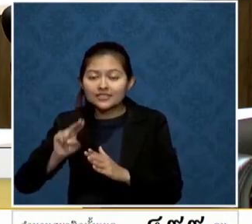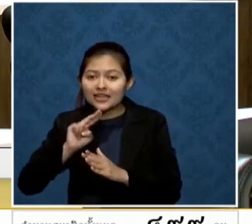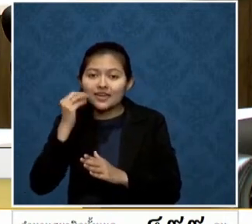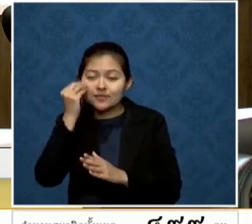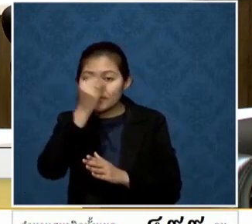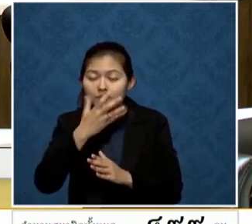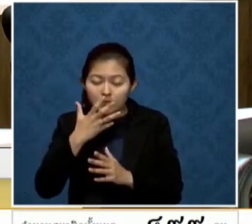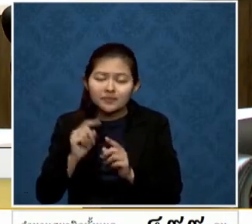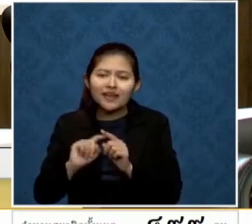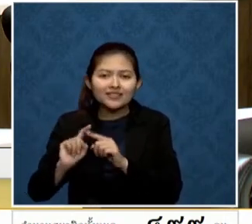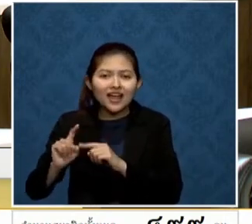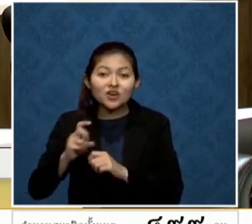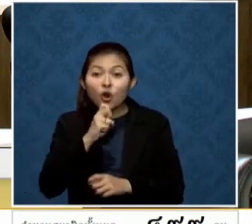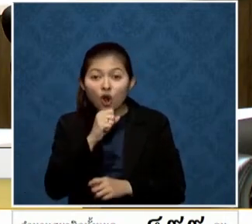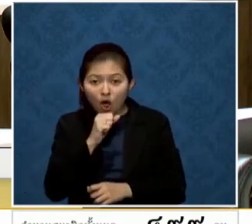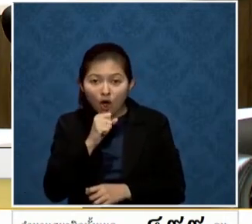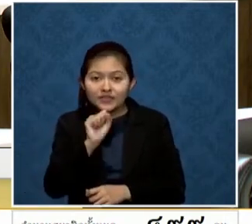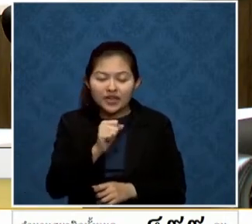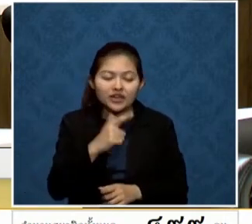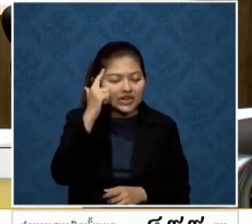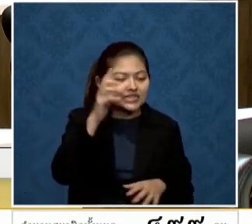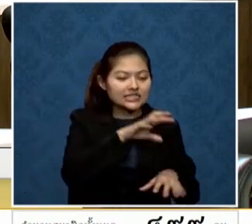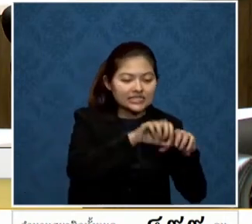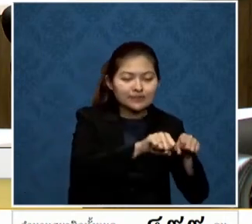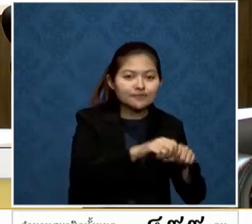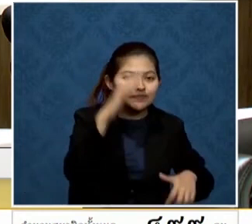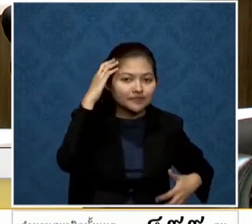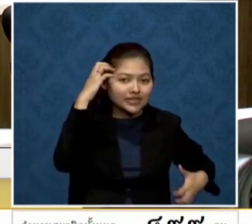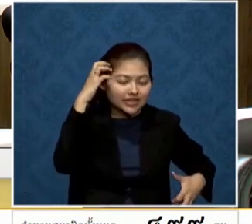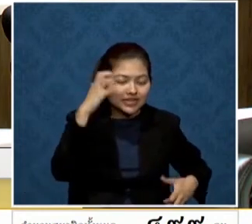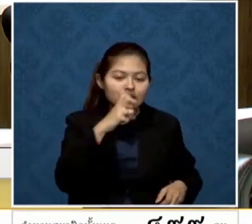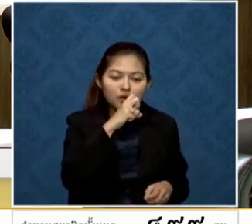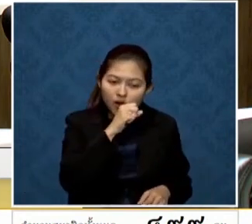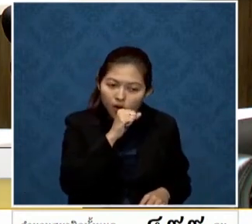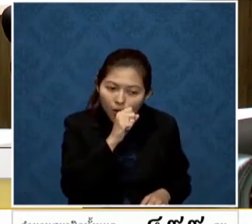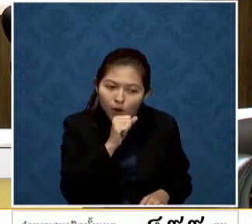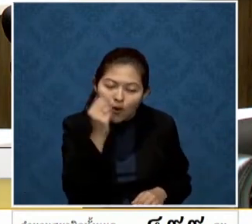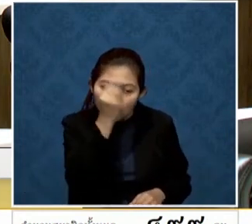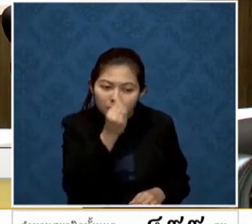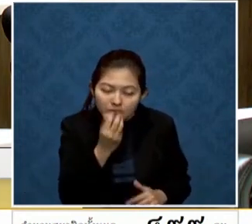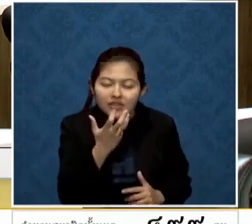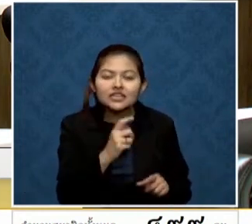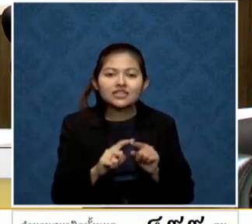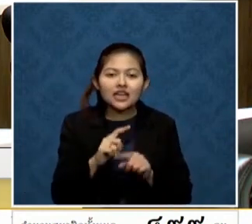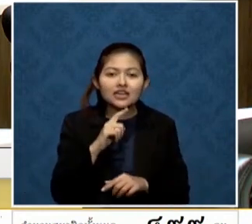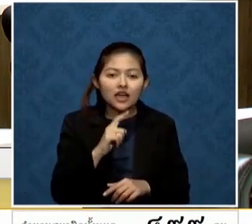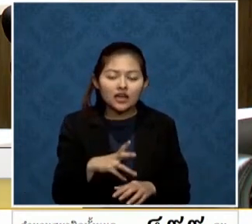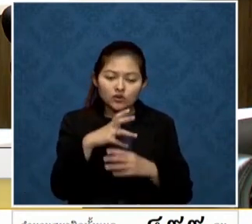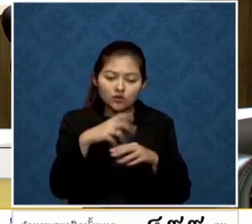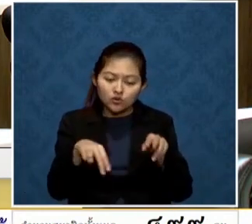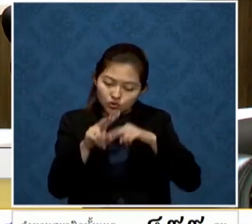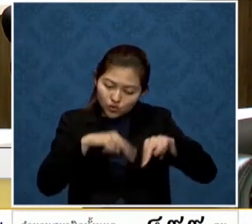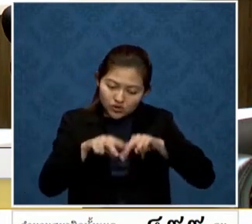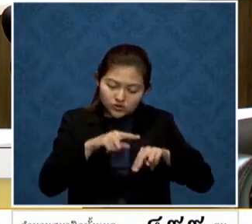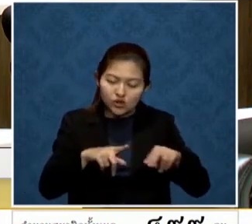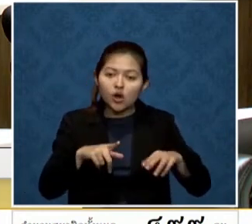ปลอดภัยอะไรต่างๆก็ต้องมีการทดลองนะครับแต่ถ้ามันมีกระบวนการมีการตรวจสอบมีมาตรฐานที่ถูกต้องอะไรนั้นไม่ว่ากันเราว่าตามหลักกฎ